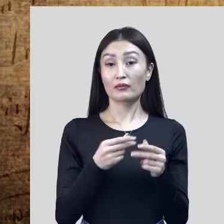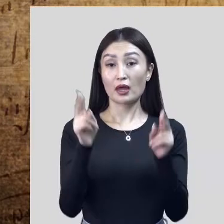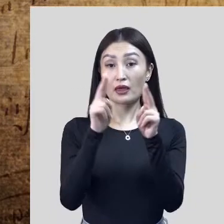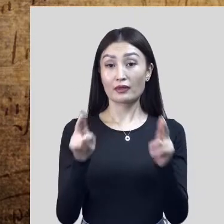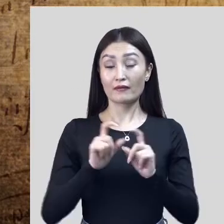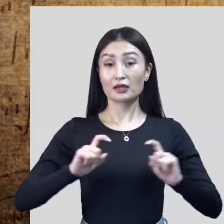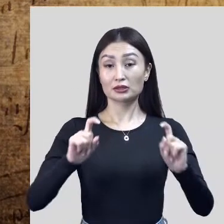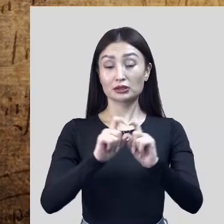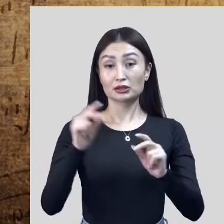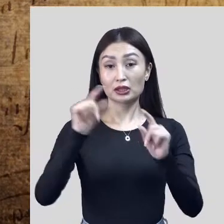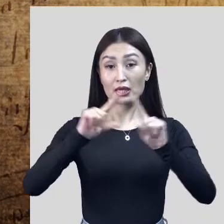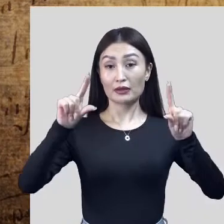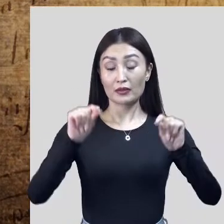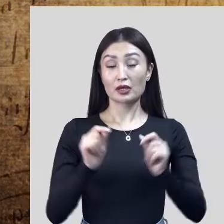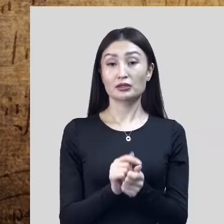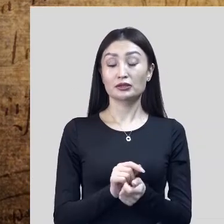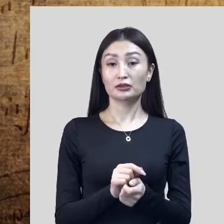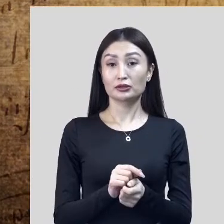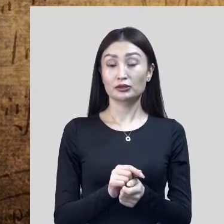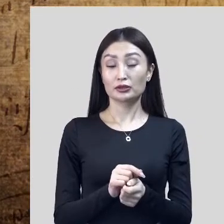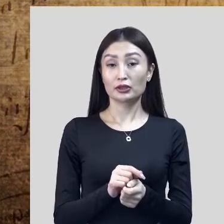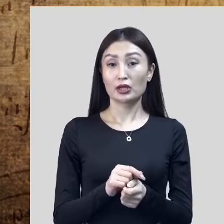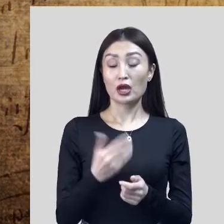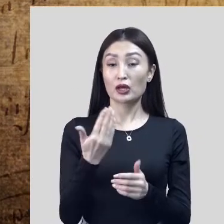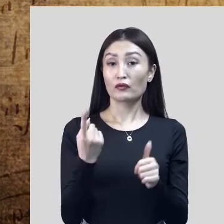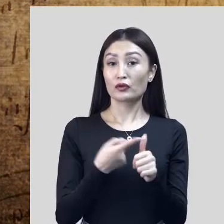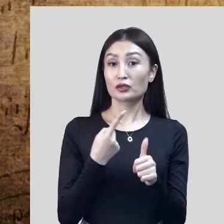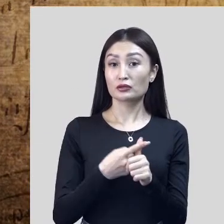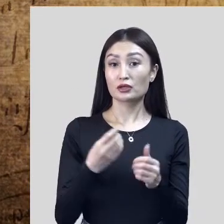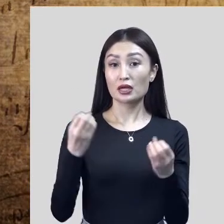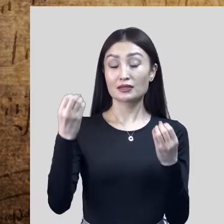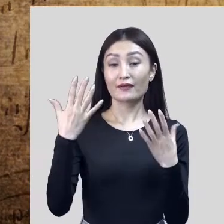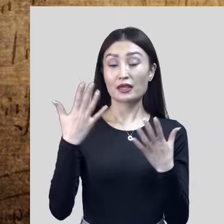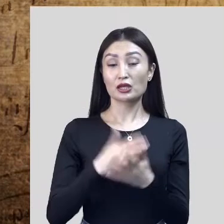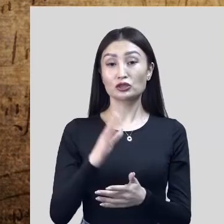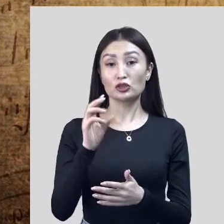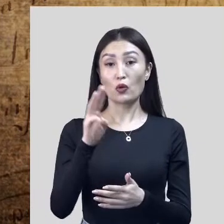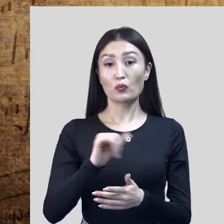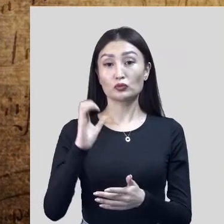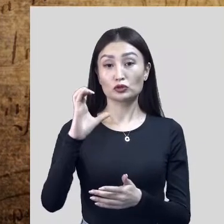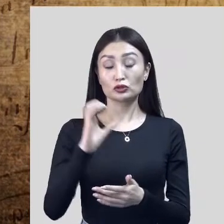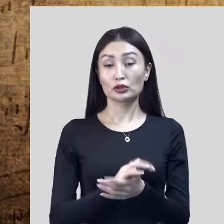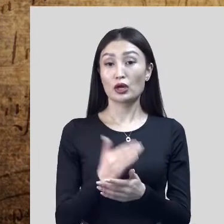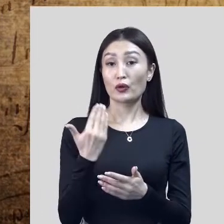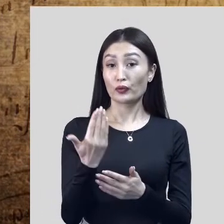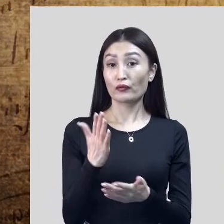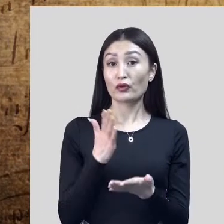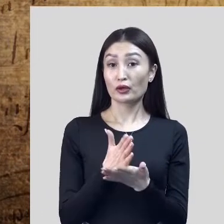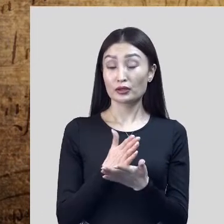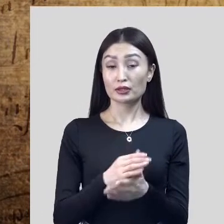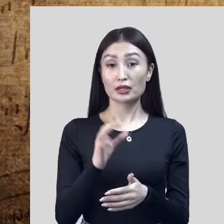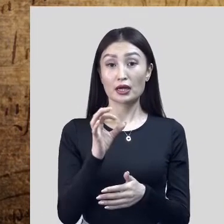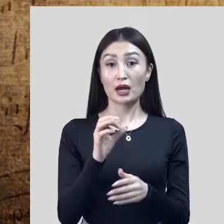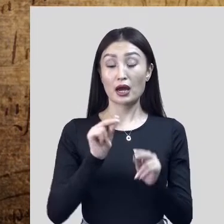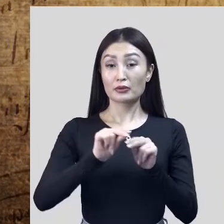дворцы, гимназии, знаменитый Мусейон, или как его называли, святилище Мус. В Мусейоне находилась